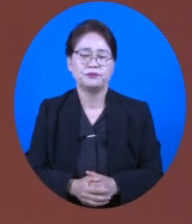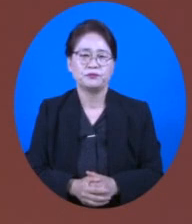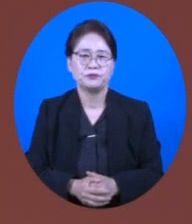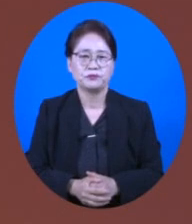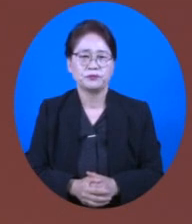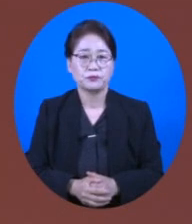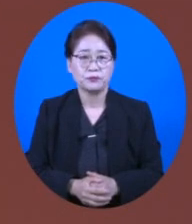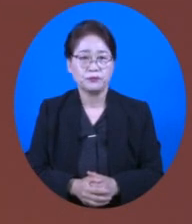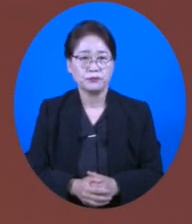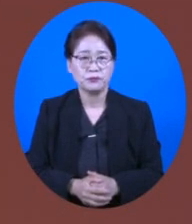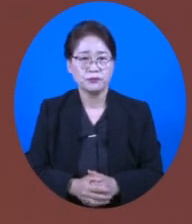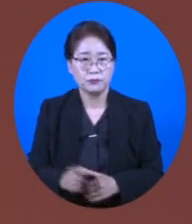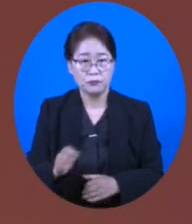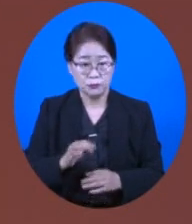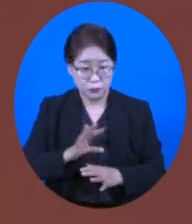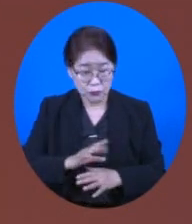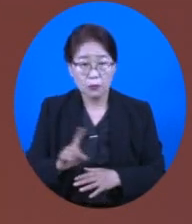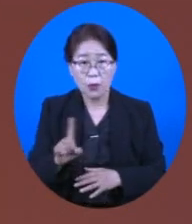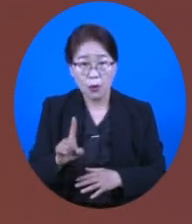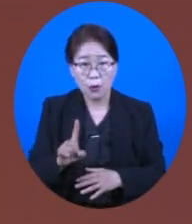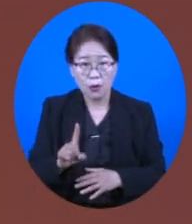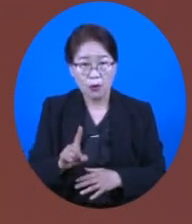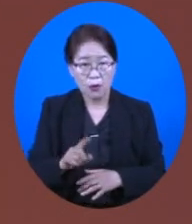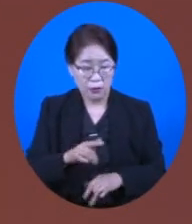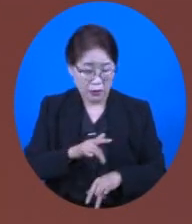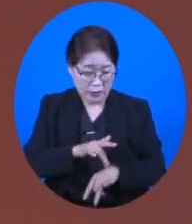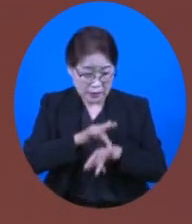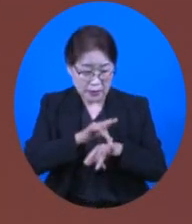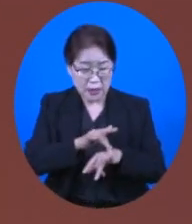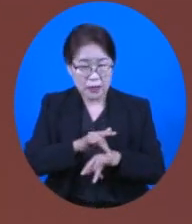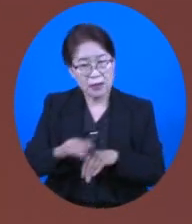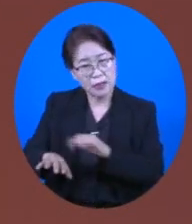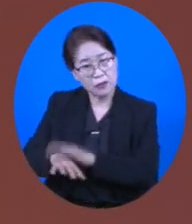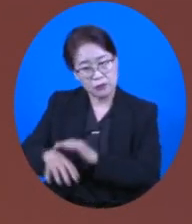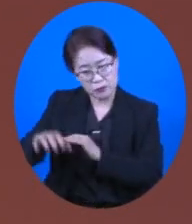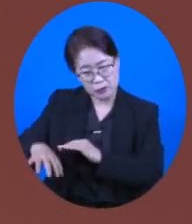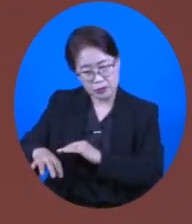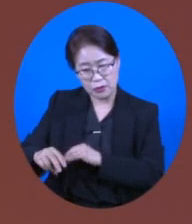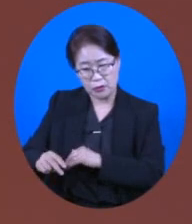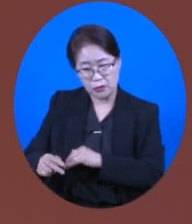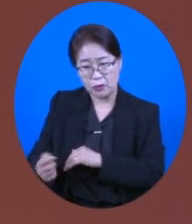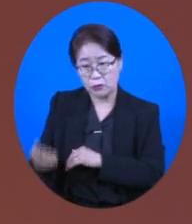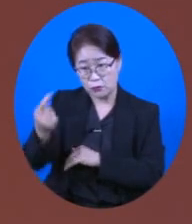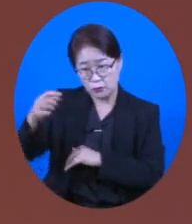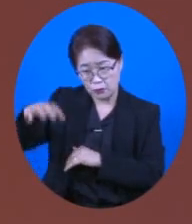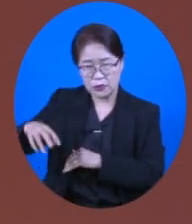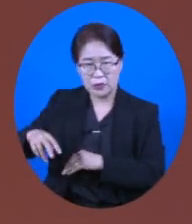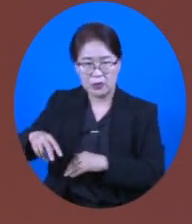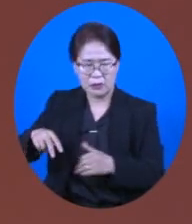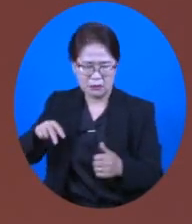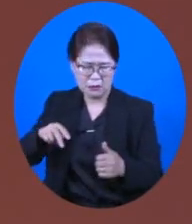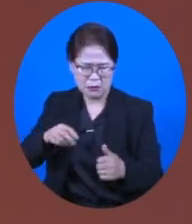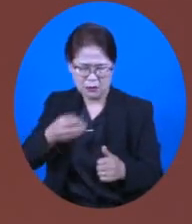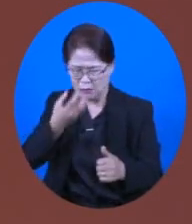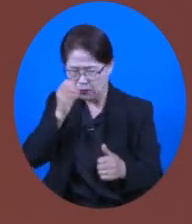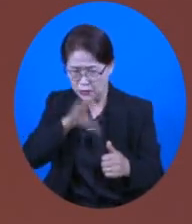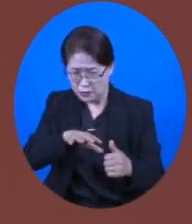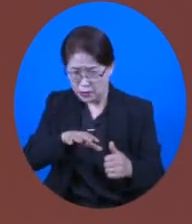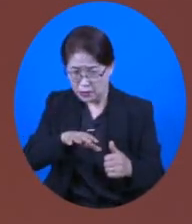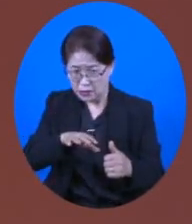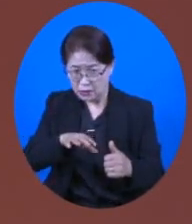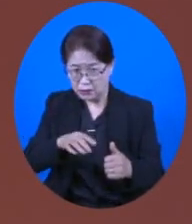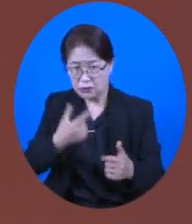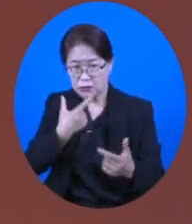그런데 놀라운 것은 그렇게 사탄이 오른쪽에 서서 높은 자리에서 멸시하듯이 자기를